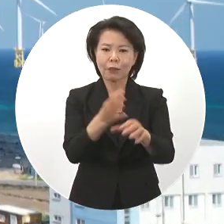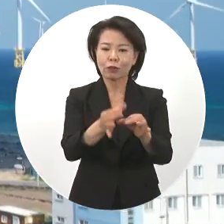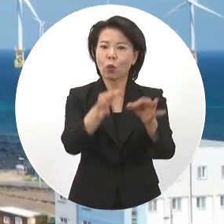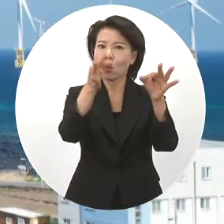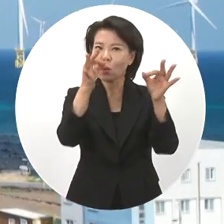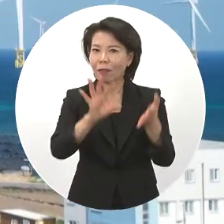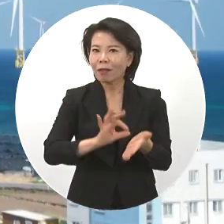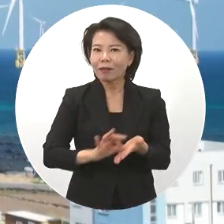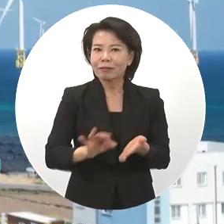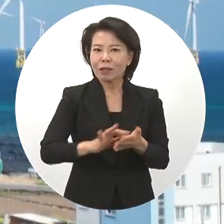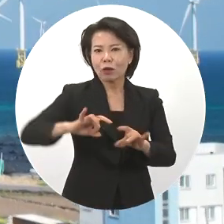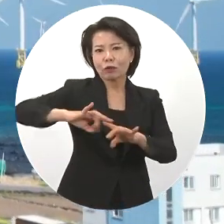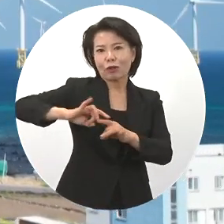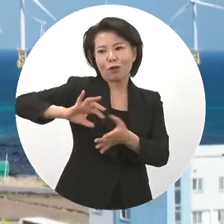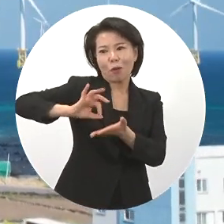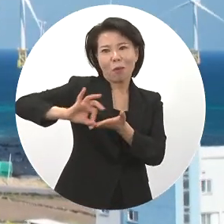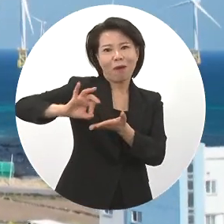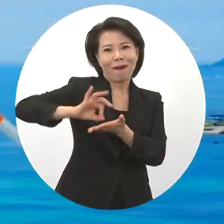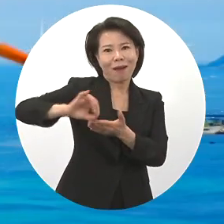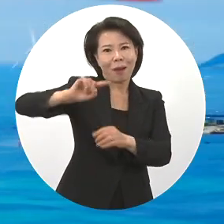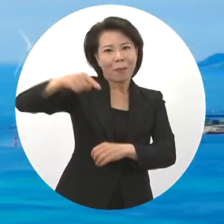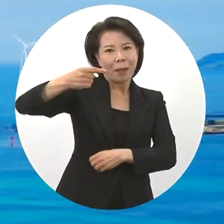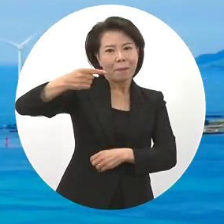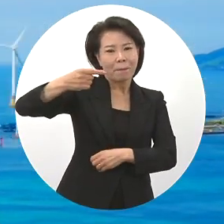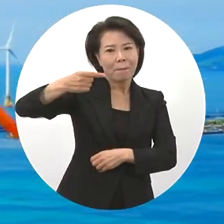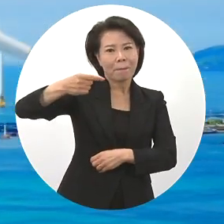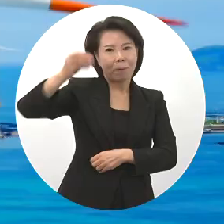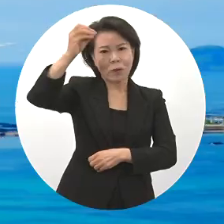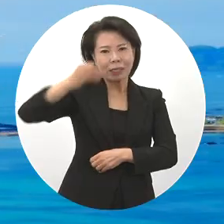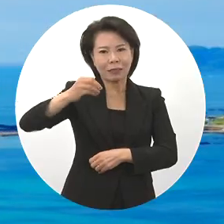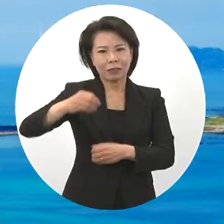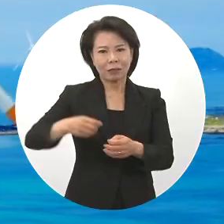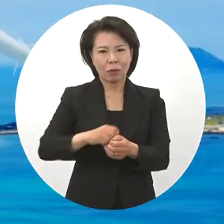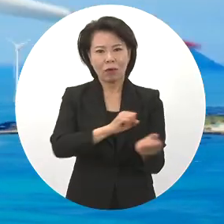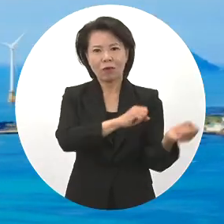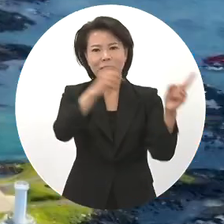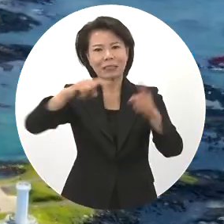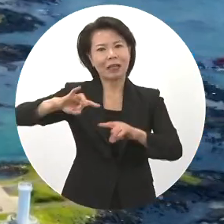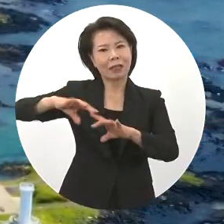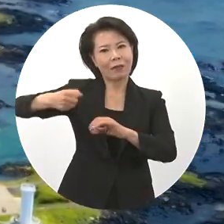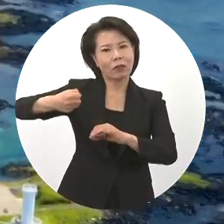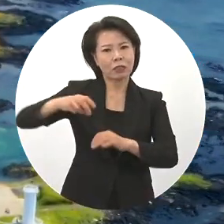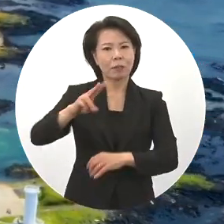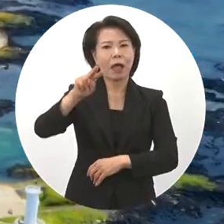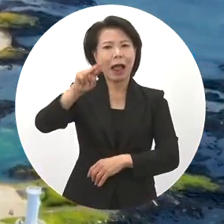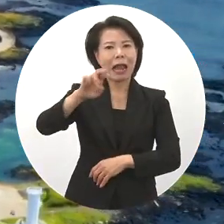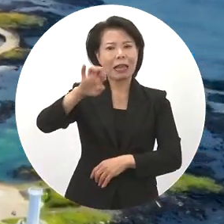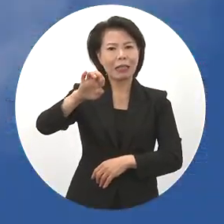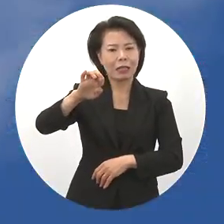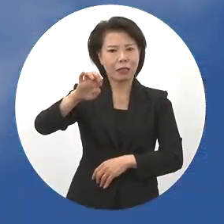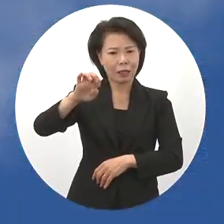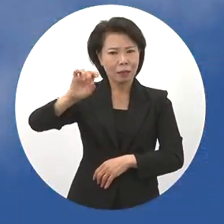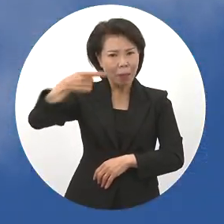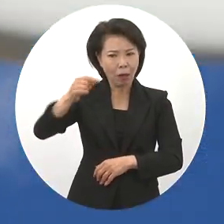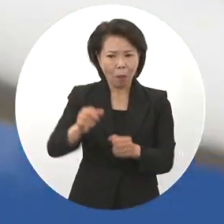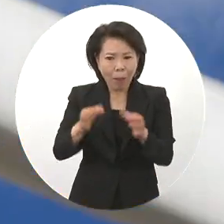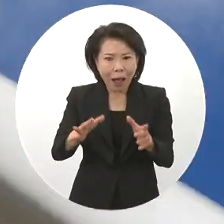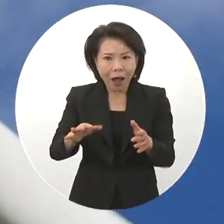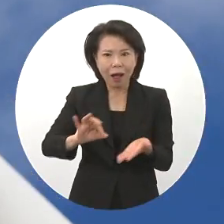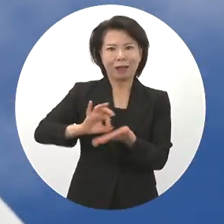4시간 동안 도내 전력 수요를 100% 재생에너지로 충당하는 일시적 아리백을 달성했습니다.